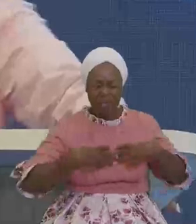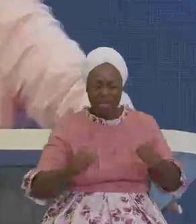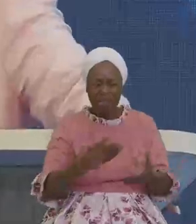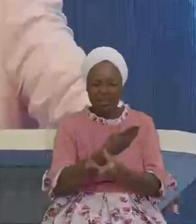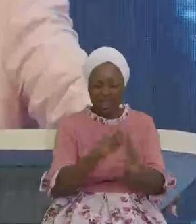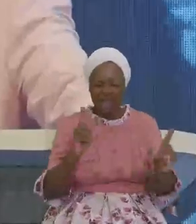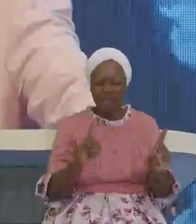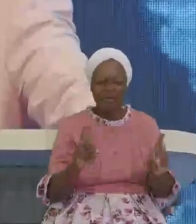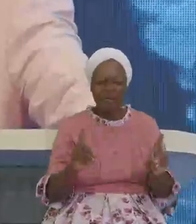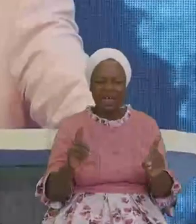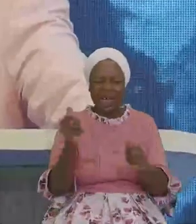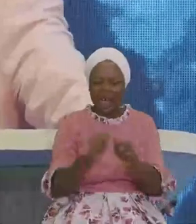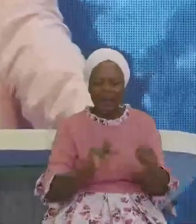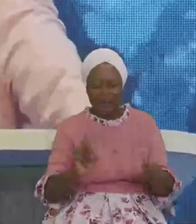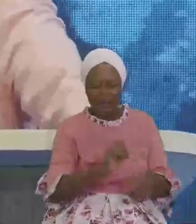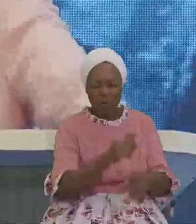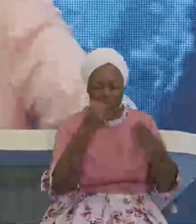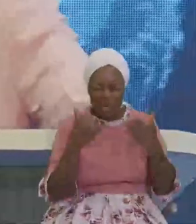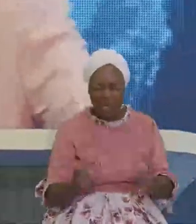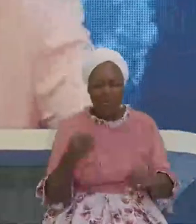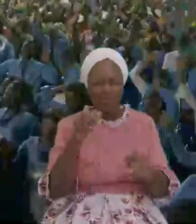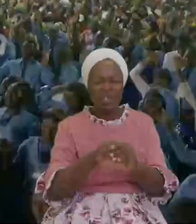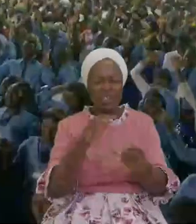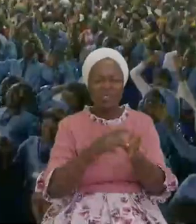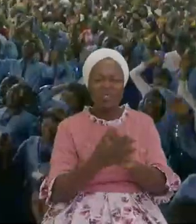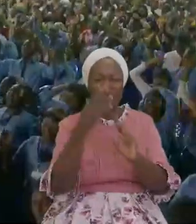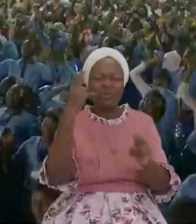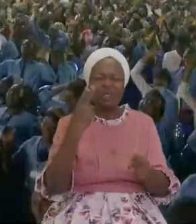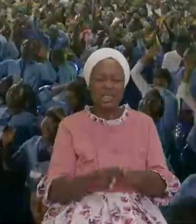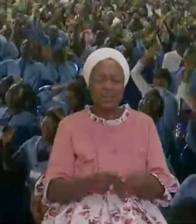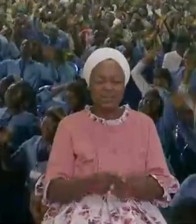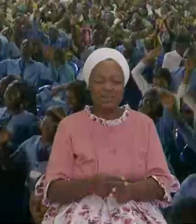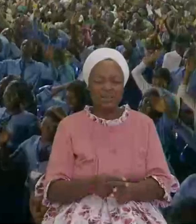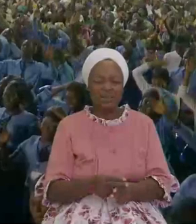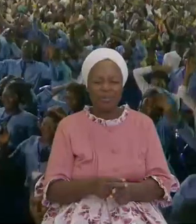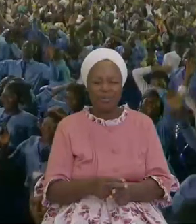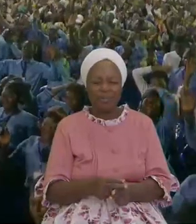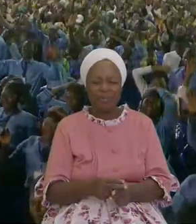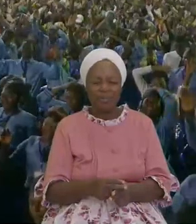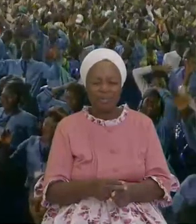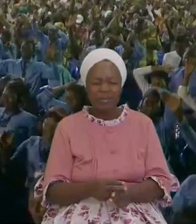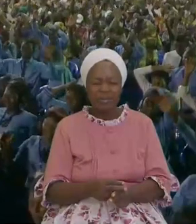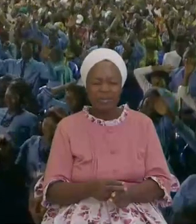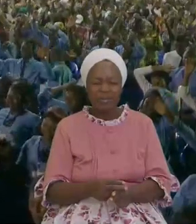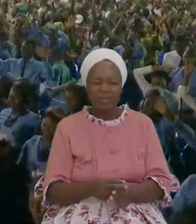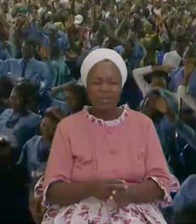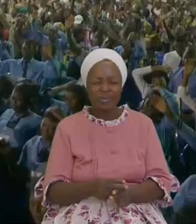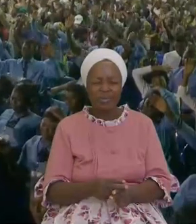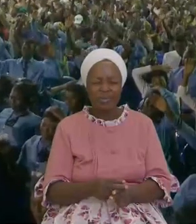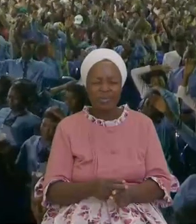touche, transforme, guérisse, délivre chacun maintenant au nom de